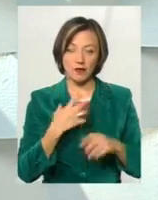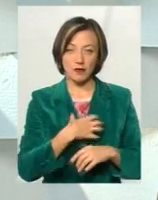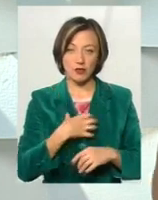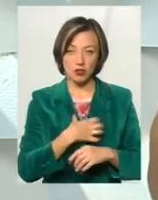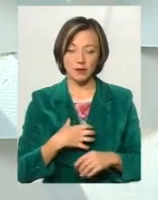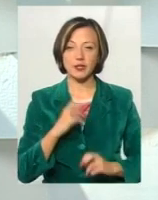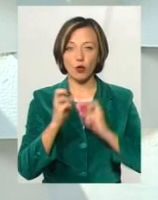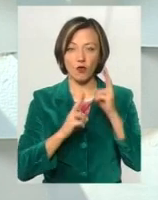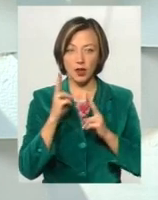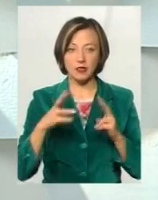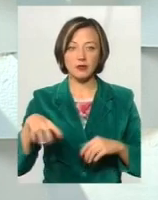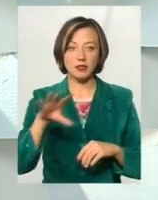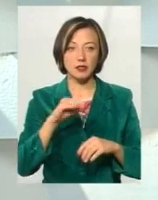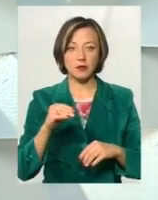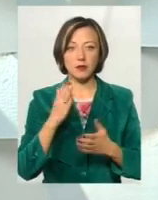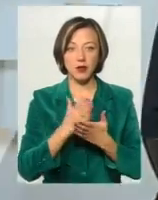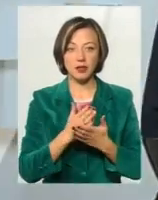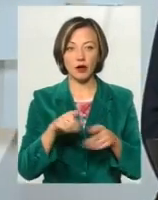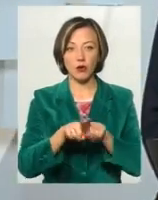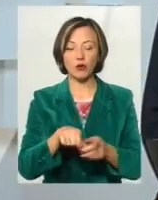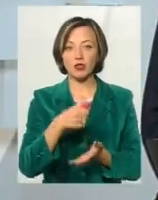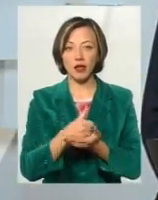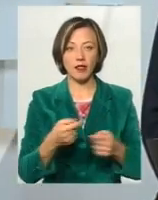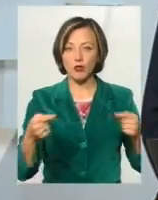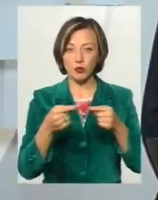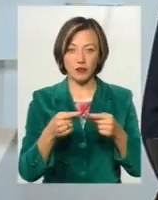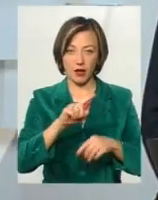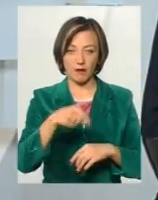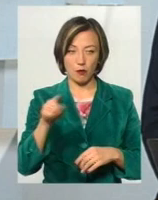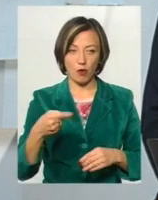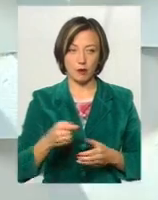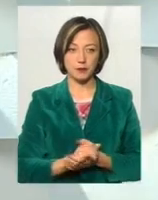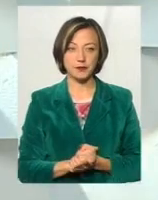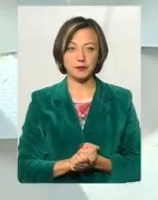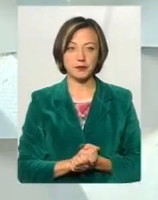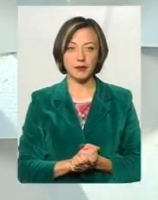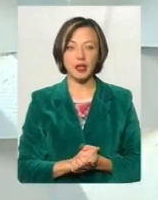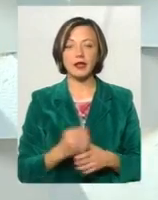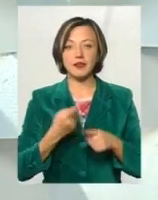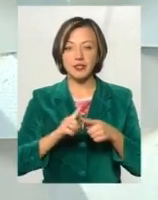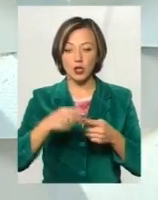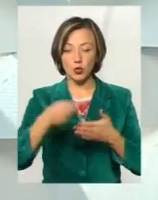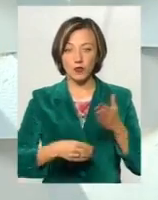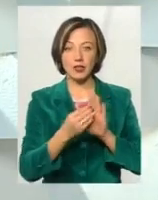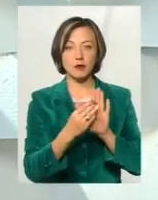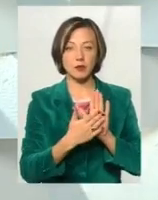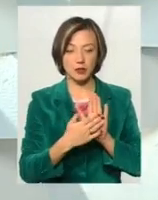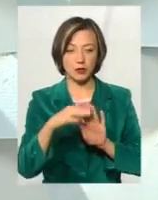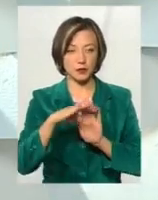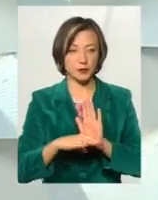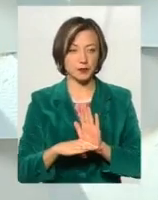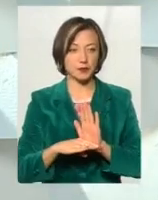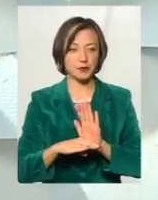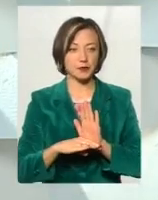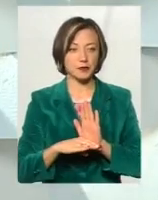вважаю, для освіти міста мати такого очільника, який не відповідає вимогам. І також в цій довідці зазначено,